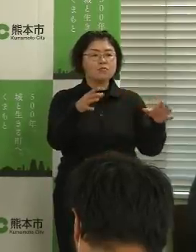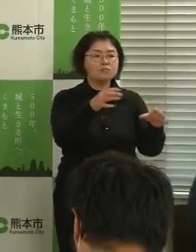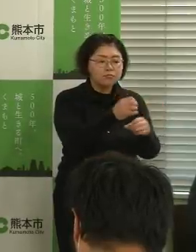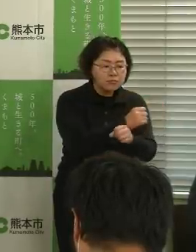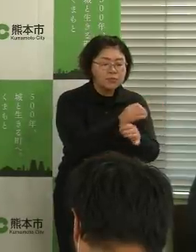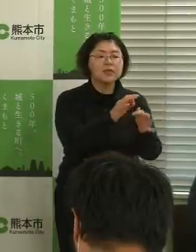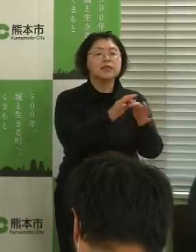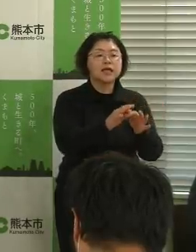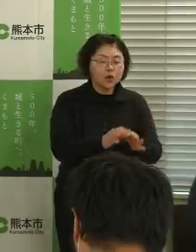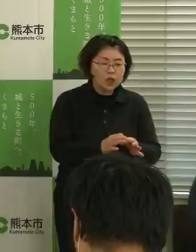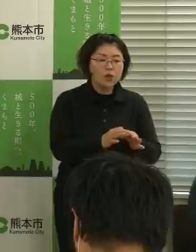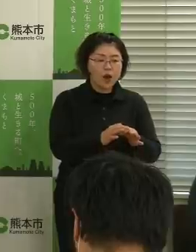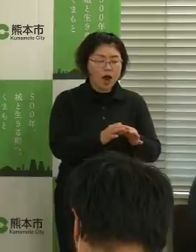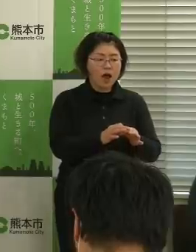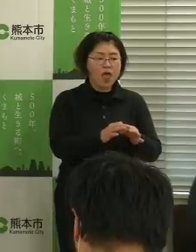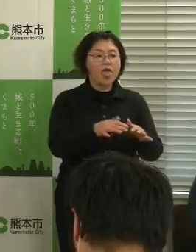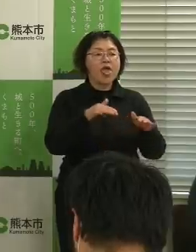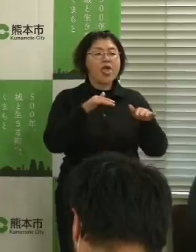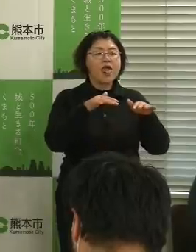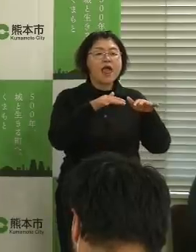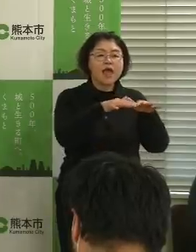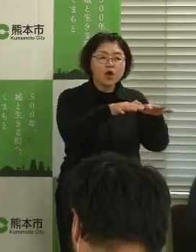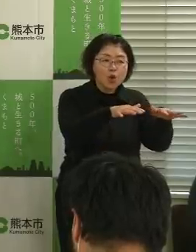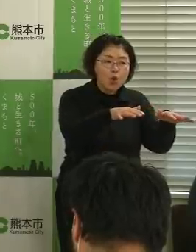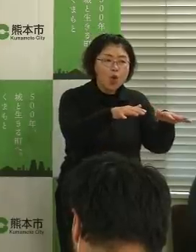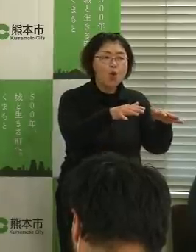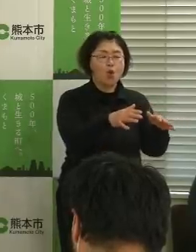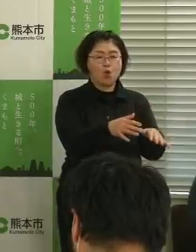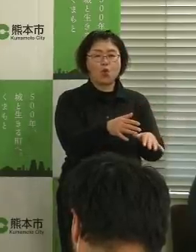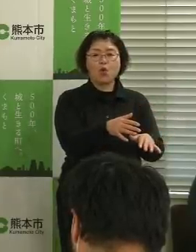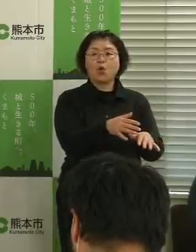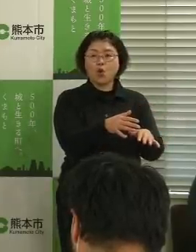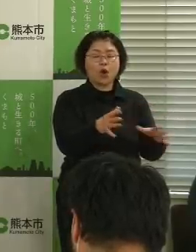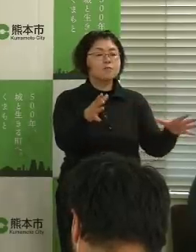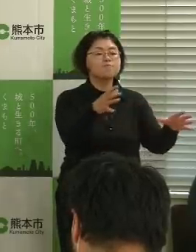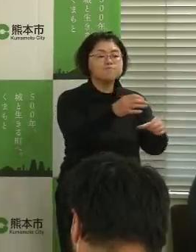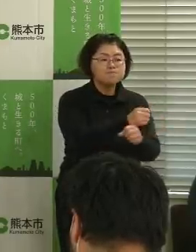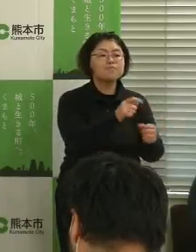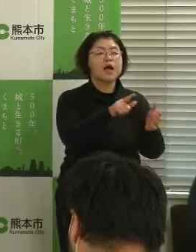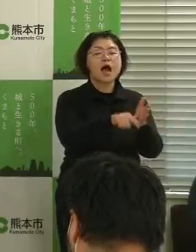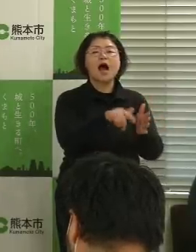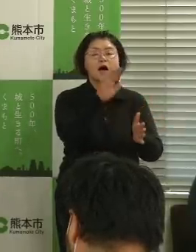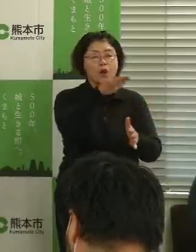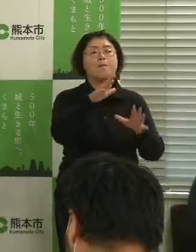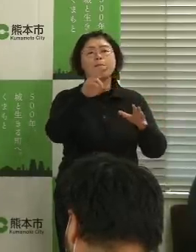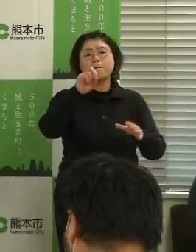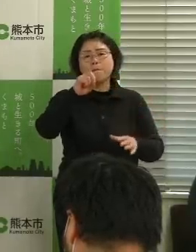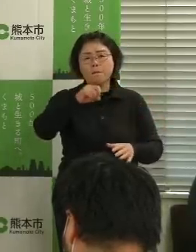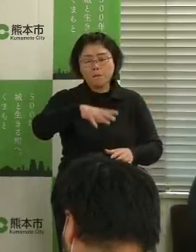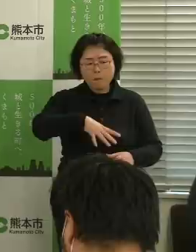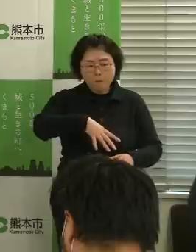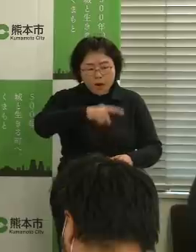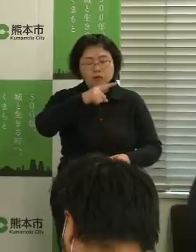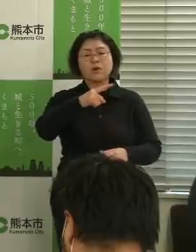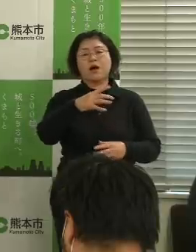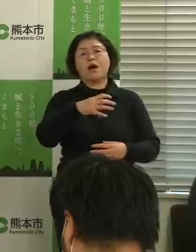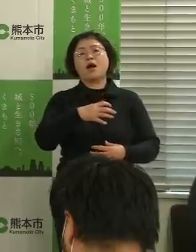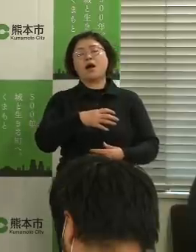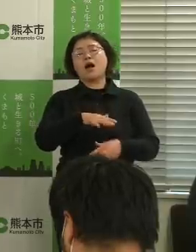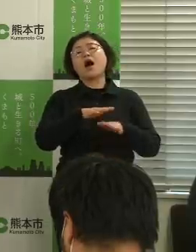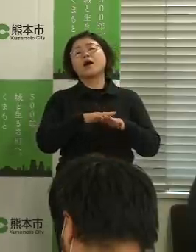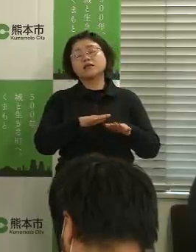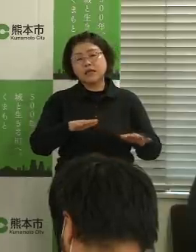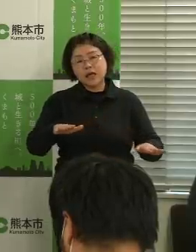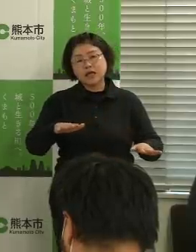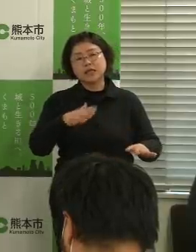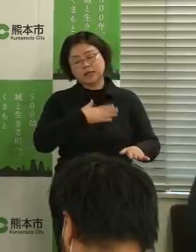が出ないようにまあしていただきたいなというふうには思っております。ただ今はまずは安全そして命